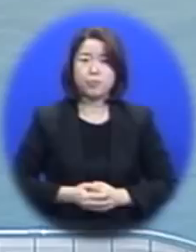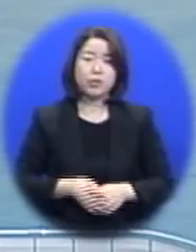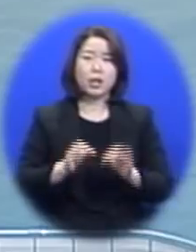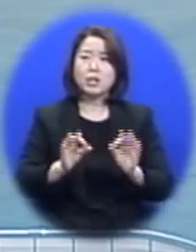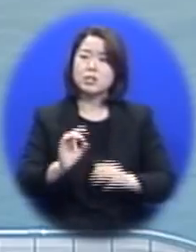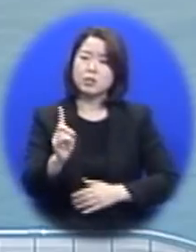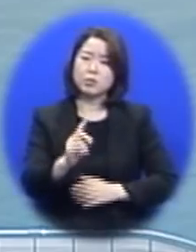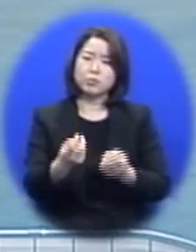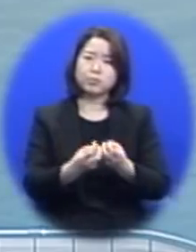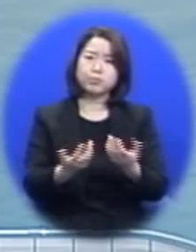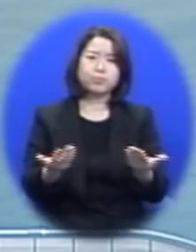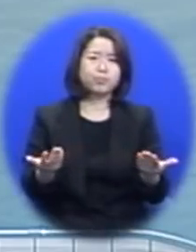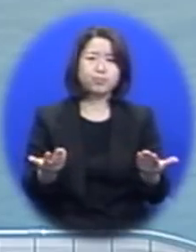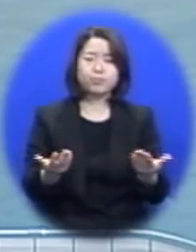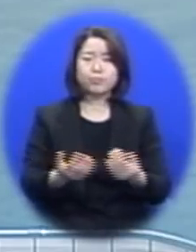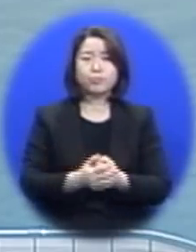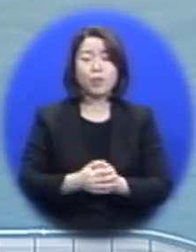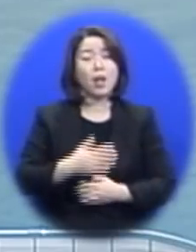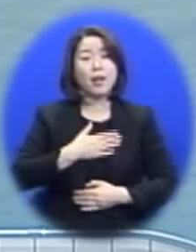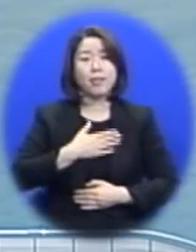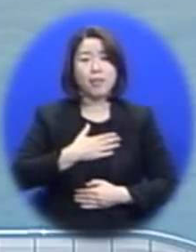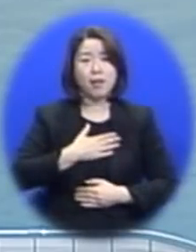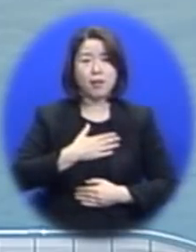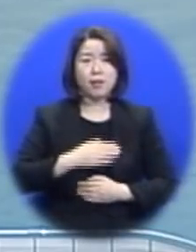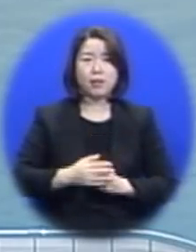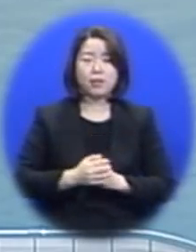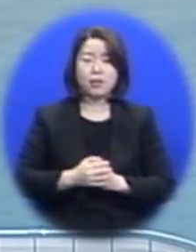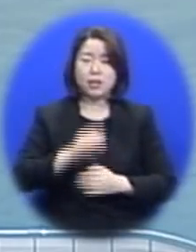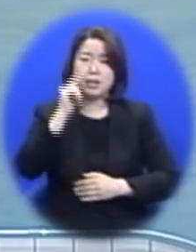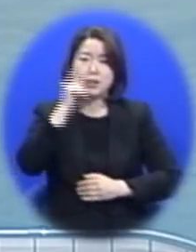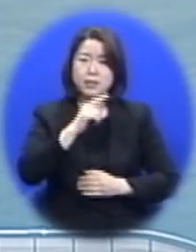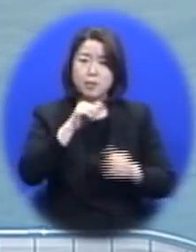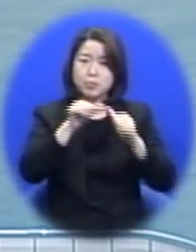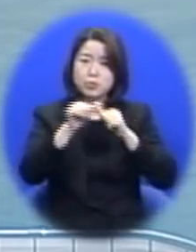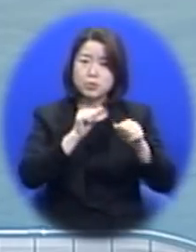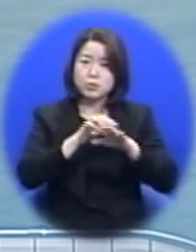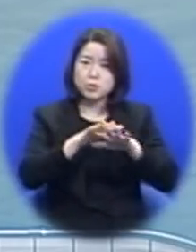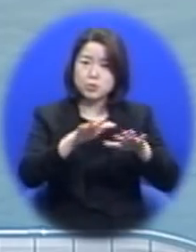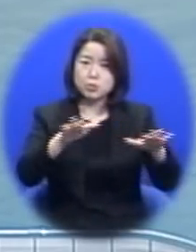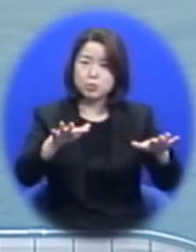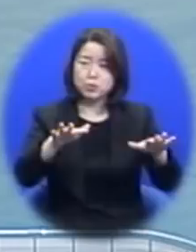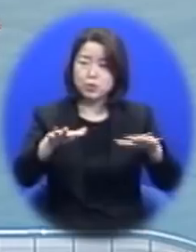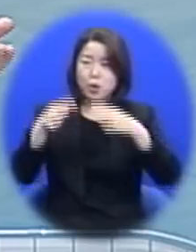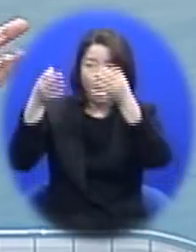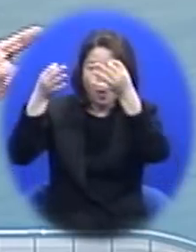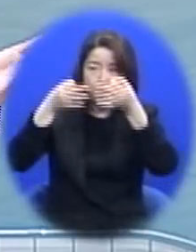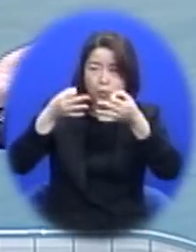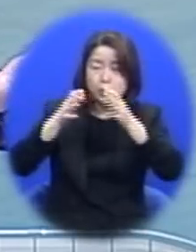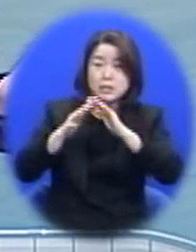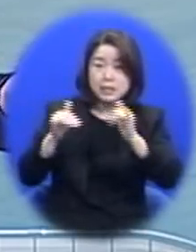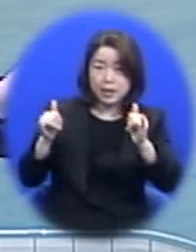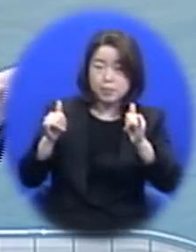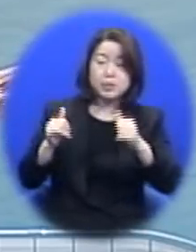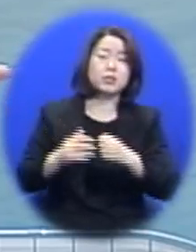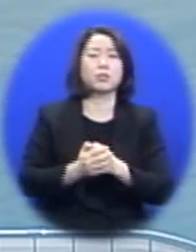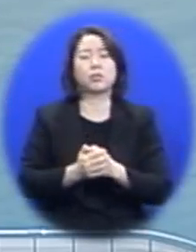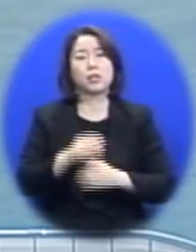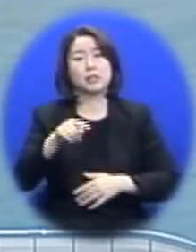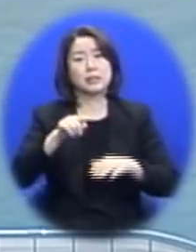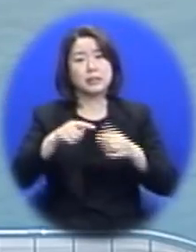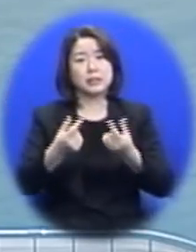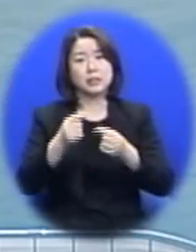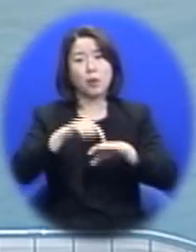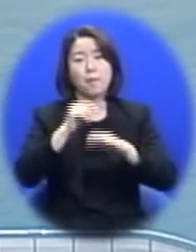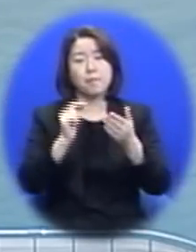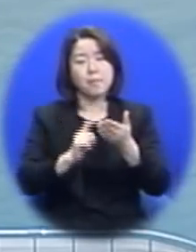이제는 어떻게 하죠? 나를 나쁜 소문으로 나를 보는 교인들이 그런 마음으로